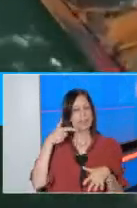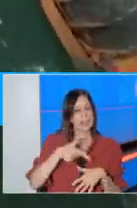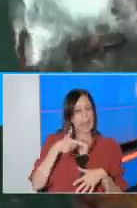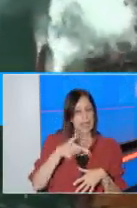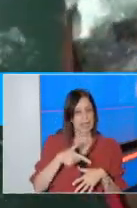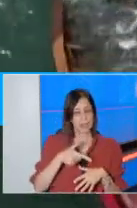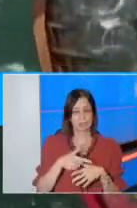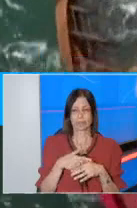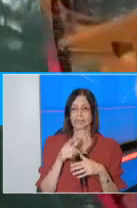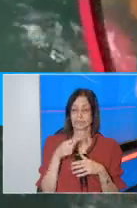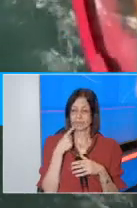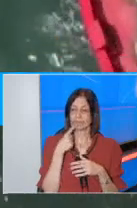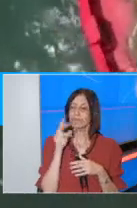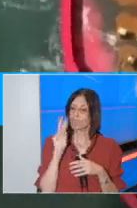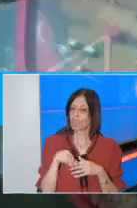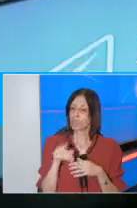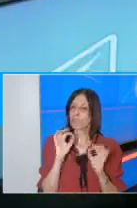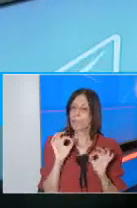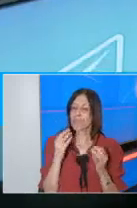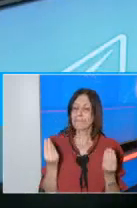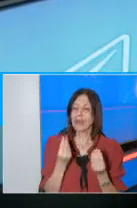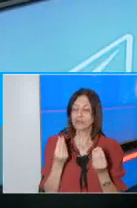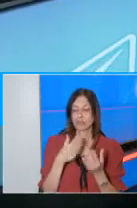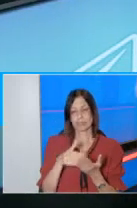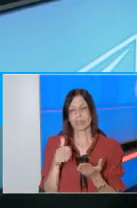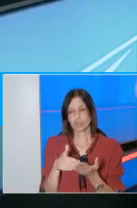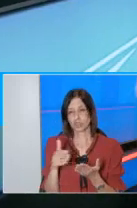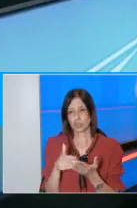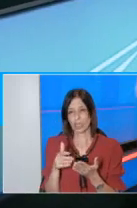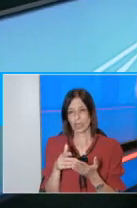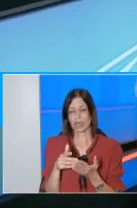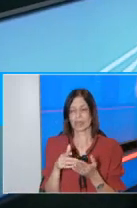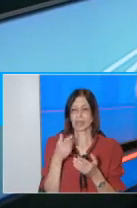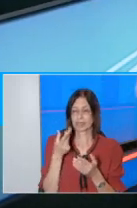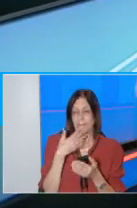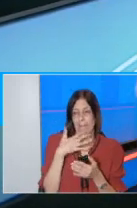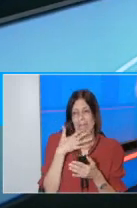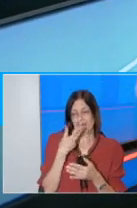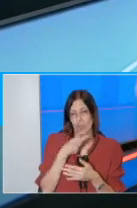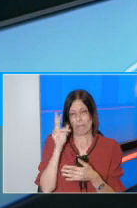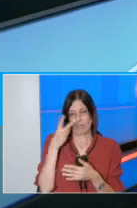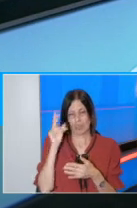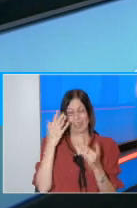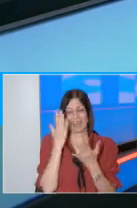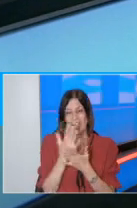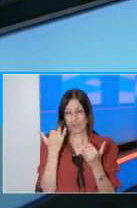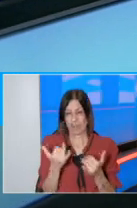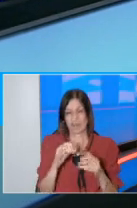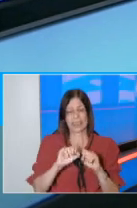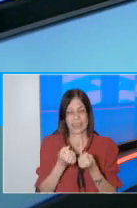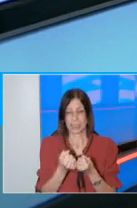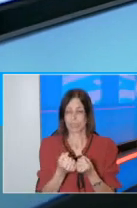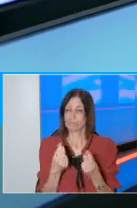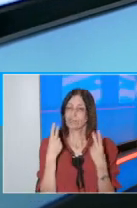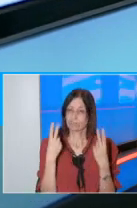צילומים לוויינים. זאת אומרת, יש כאן באמת משהו שהולך ומתמשך והולך ומחריף. כבר הנזק עכשיו הוא ניכר,